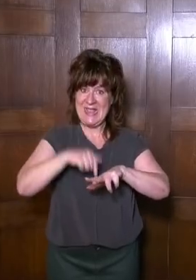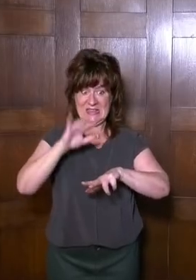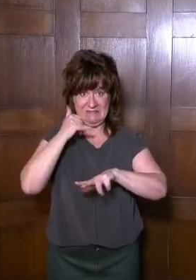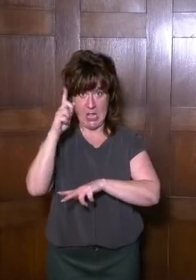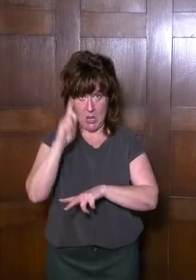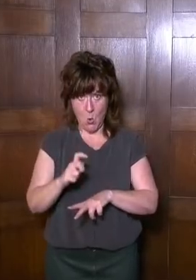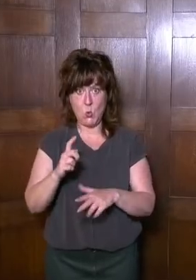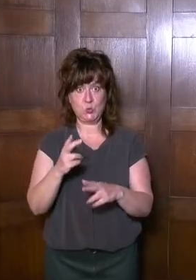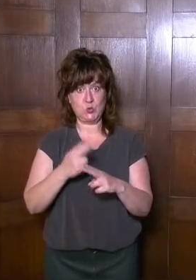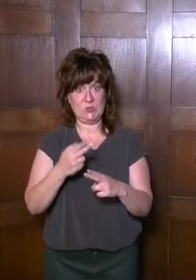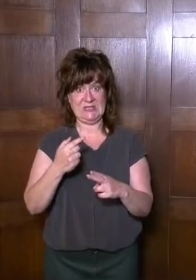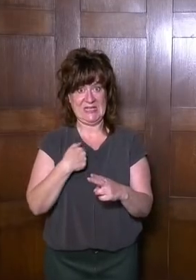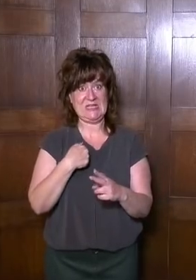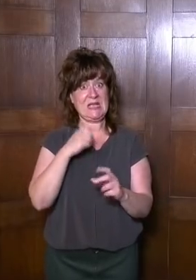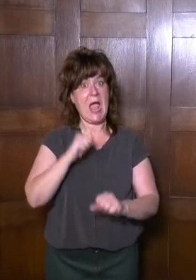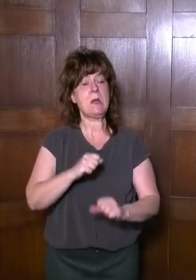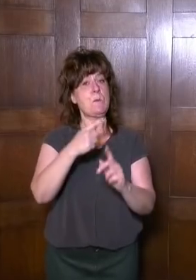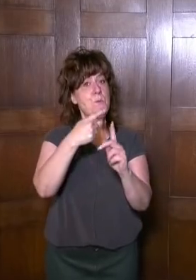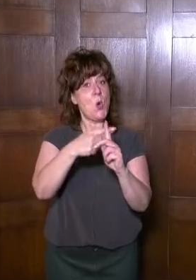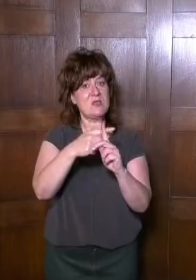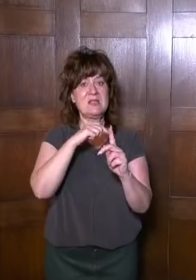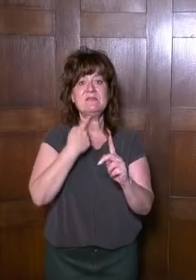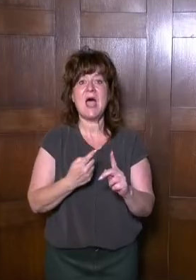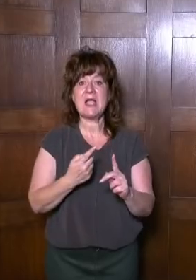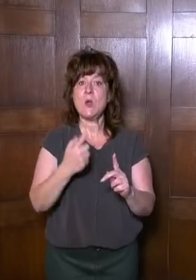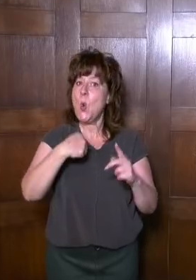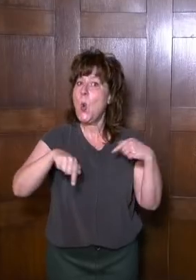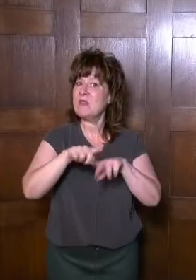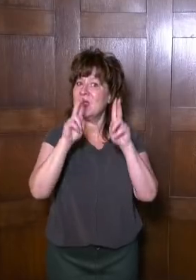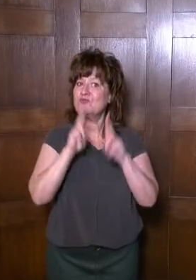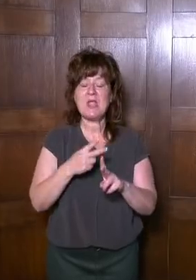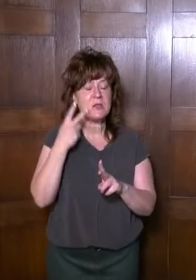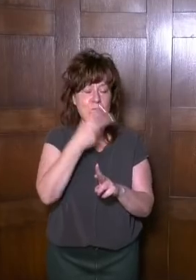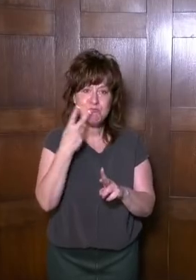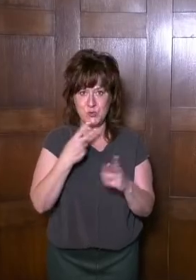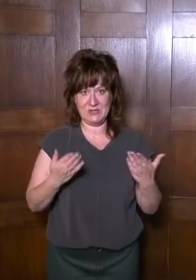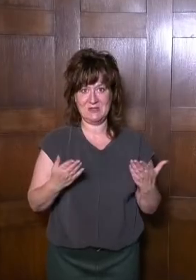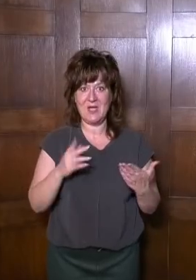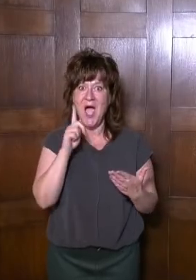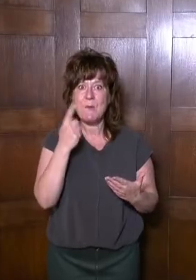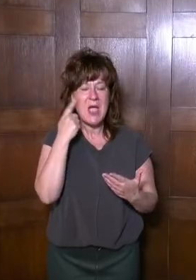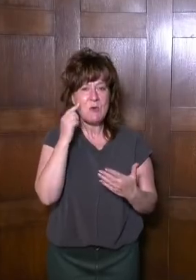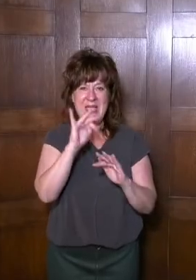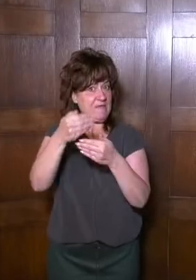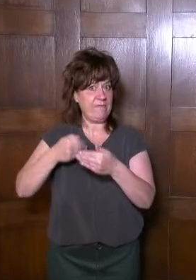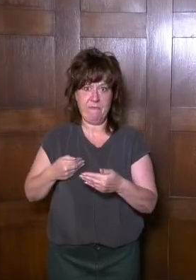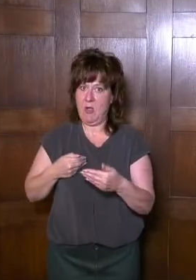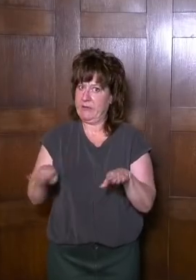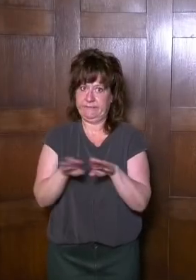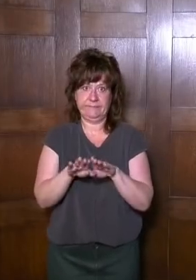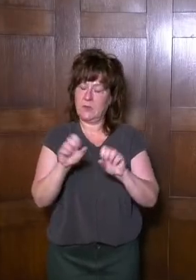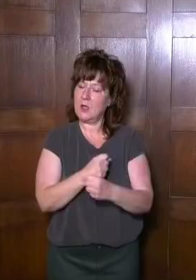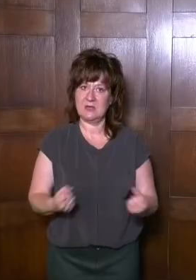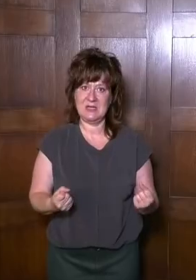los und ich kann wirklich als Positive sagen, wir haben eine total bunte Stadt jetzt im Moment wieder, aber es ist eben nicht wie vorher. Wir